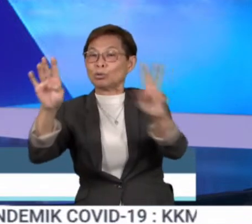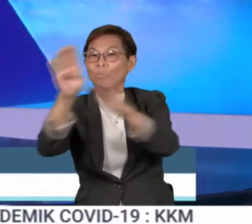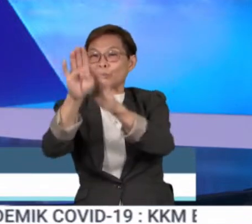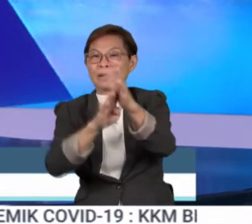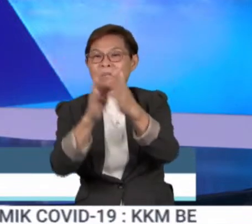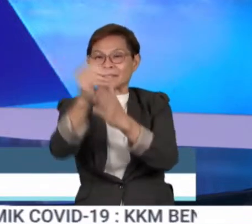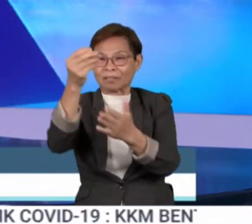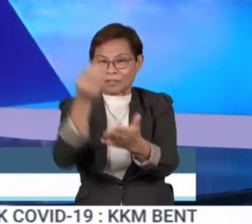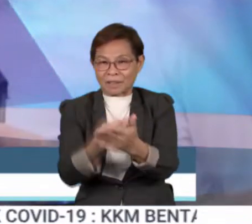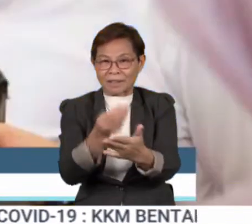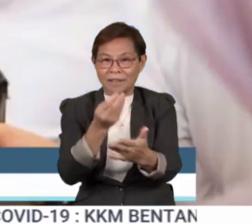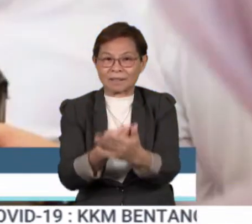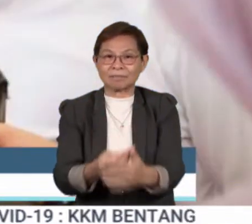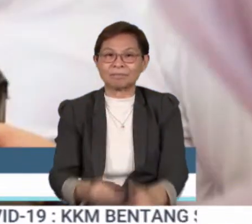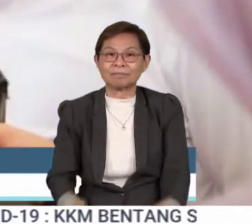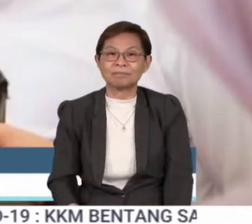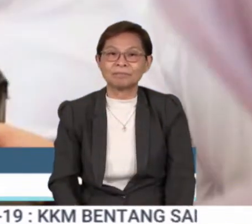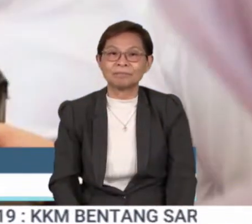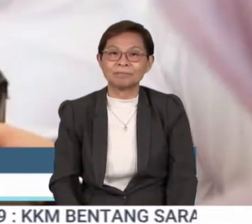RM221.37 bilion.